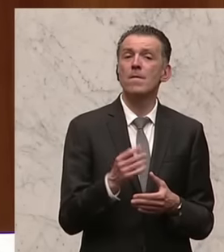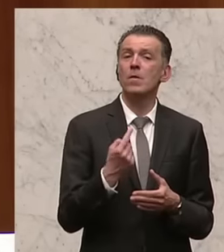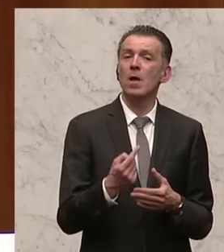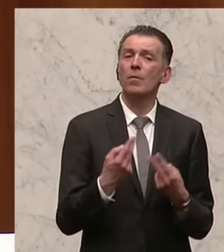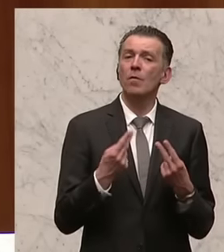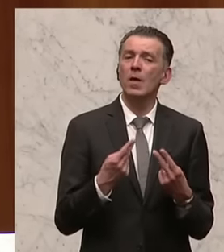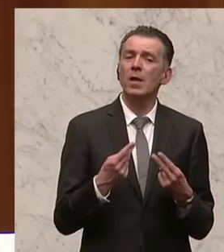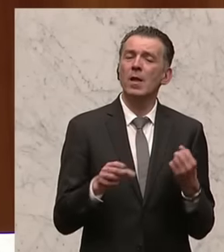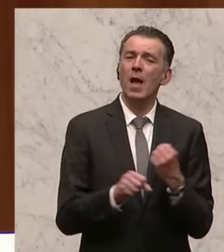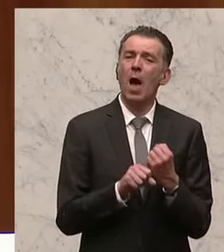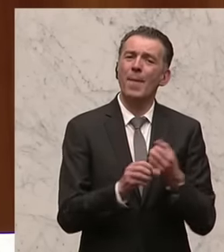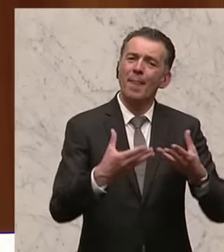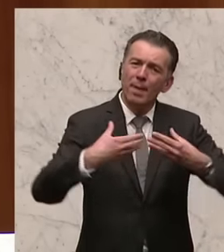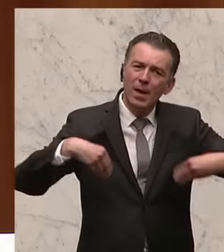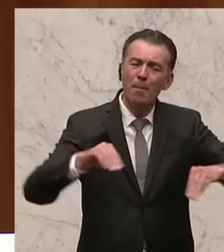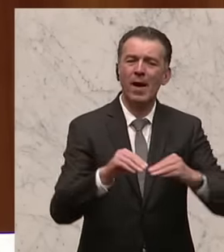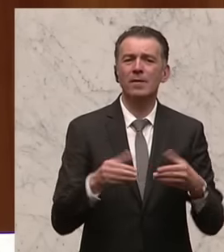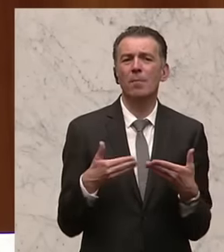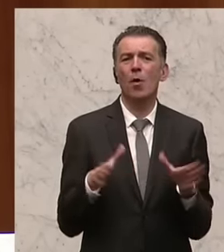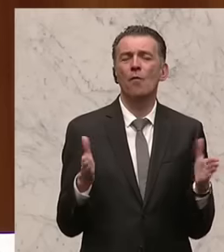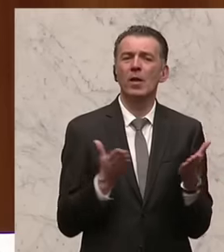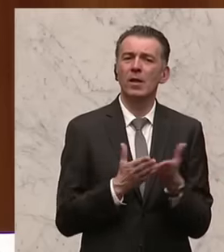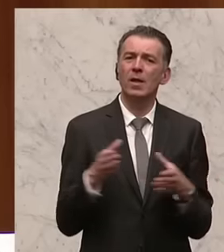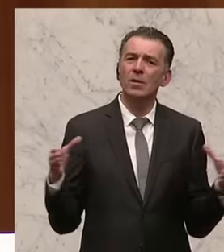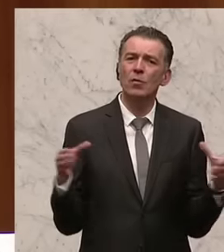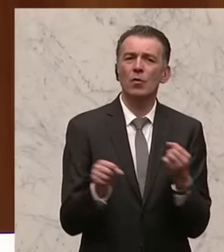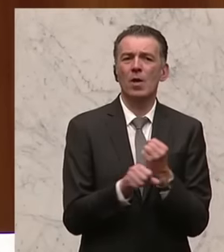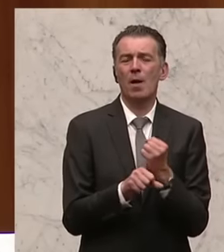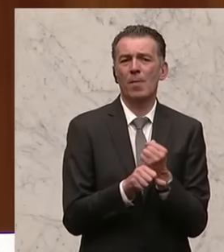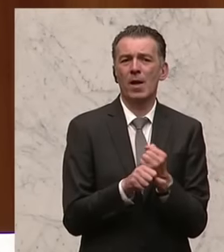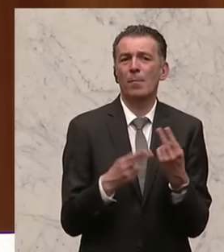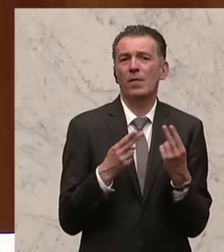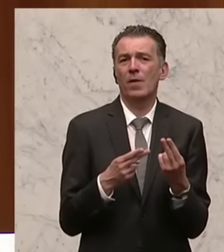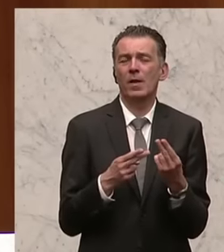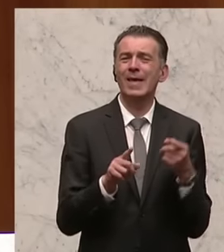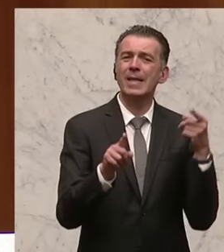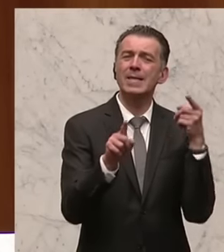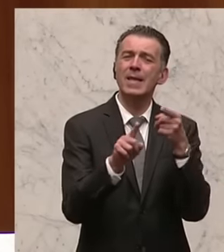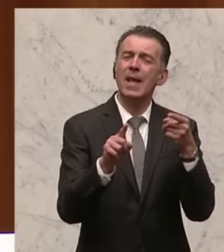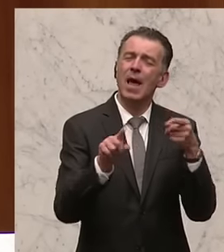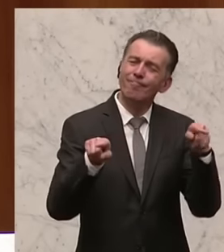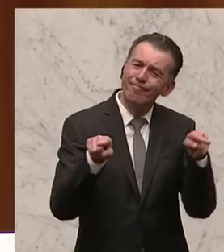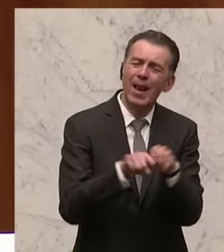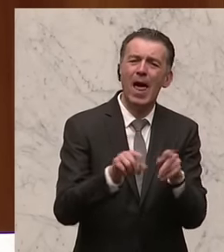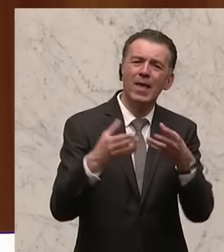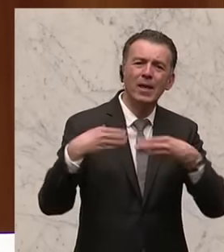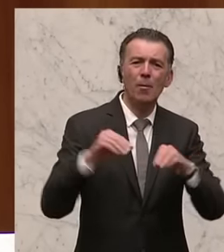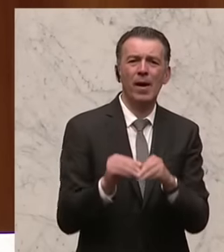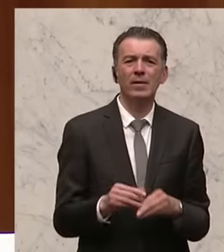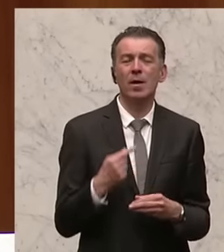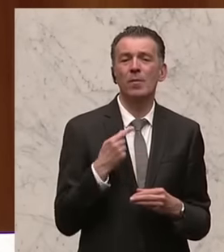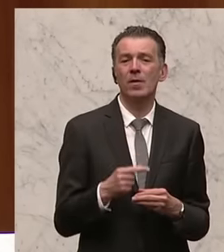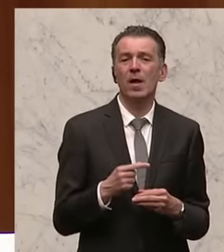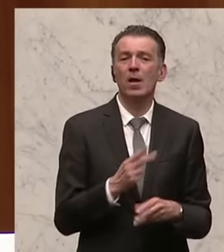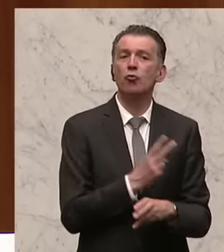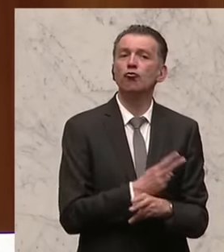stellen. Im öffentlichen Dienst ist die Zusammenarbeit eben für gemeinsame Ziele so wichtig. Und ich sage auch immer, die